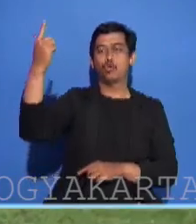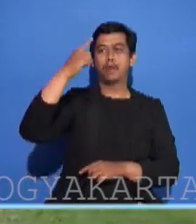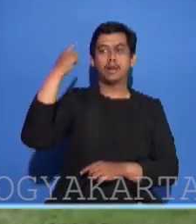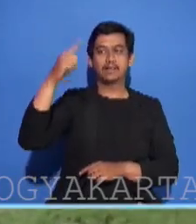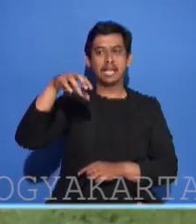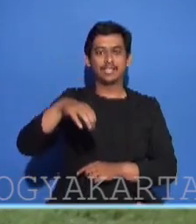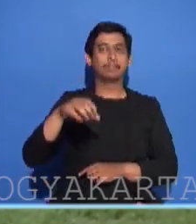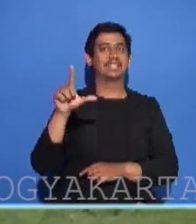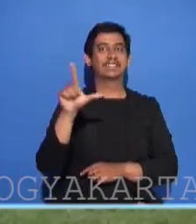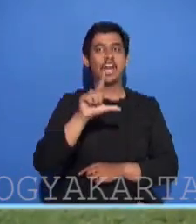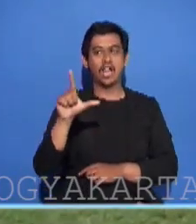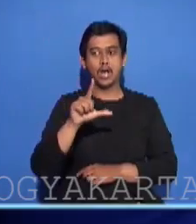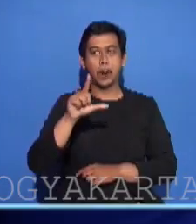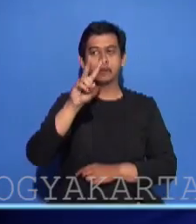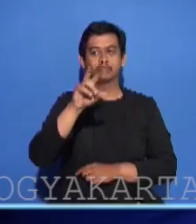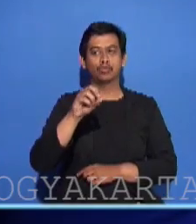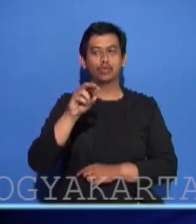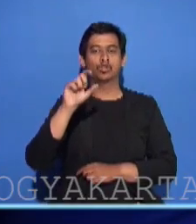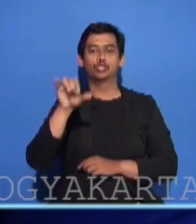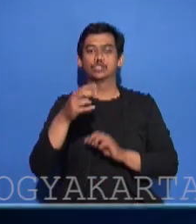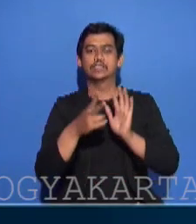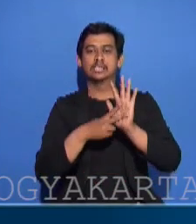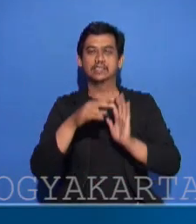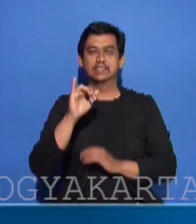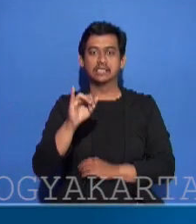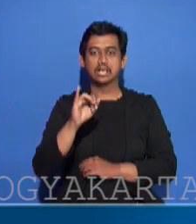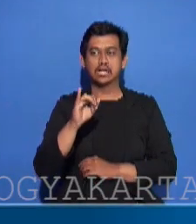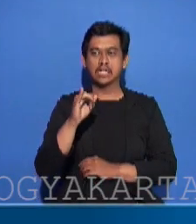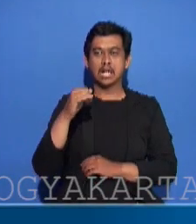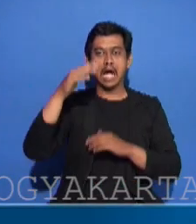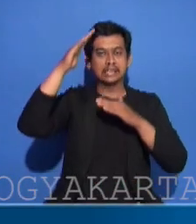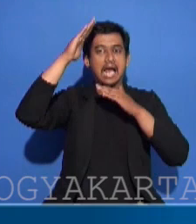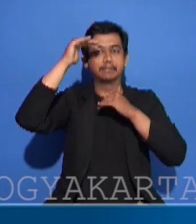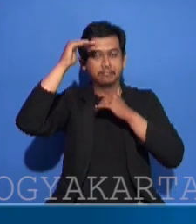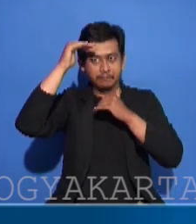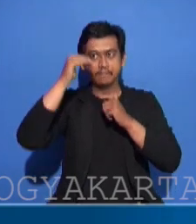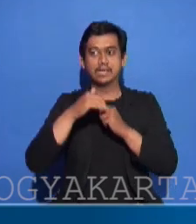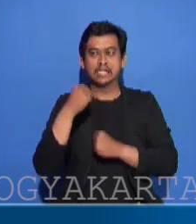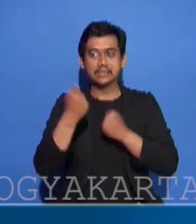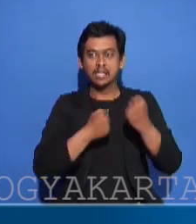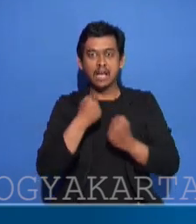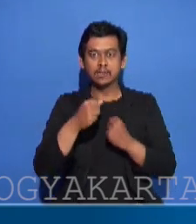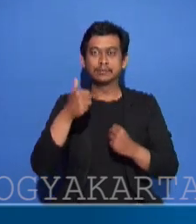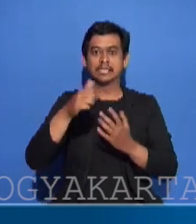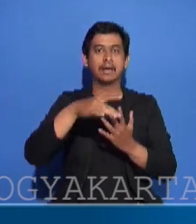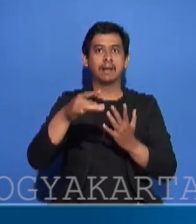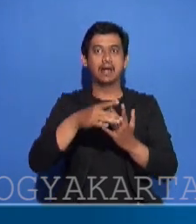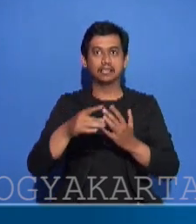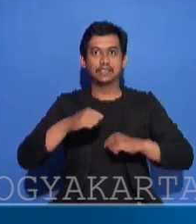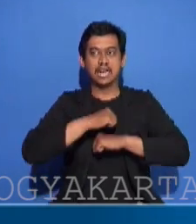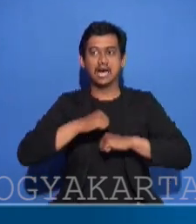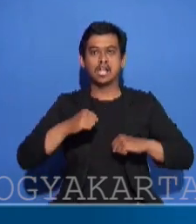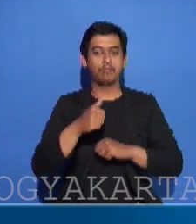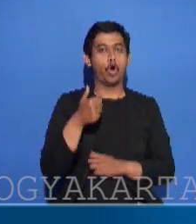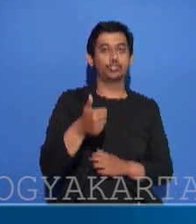Solo Jawa Tengah 20 Juni mendatang kami berharap bahwa dengan adanya kegiatan ini bisa terseleksi artis handal